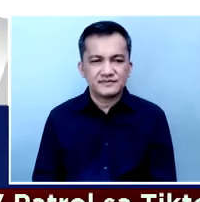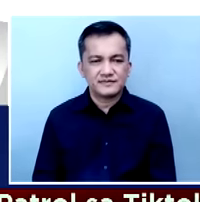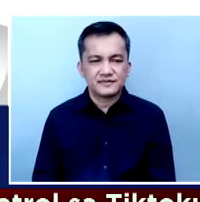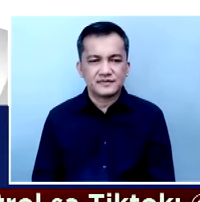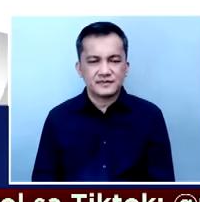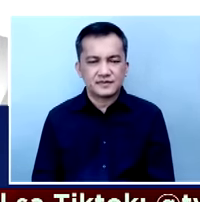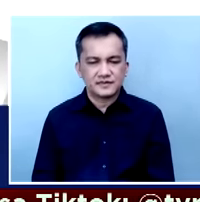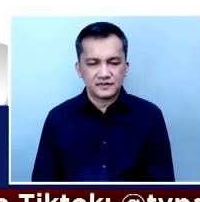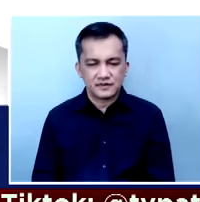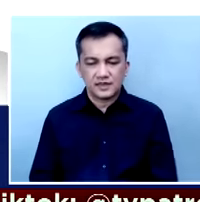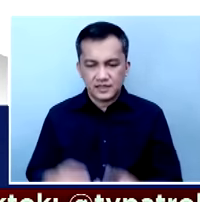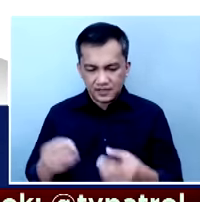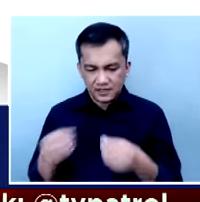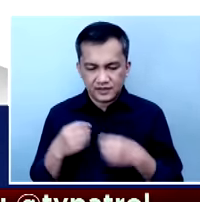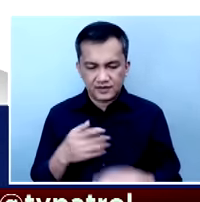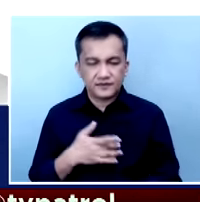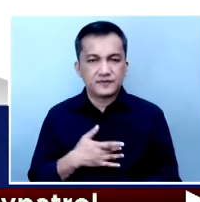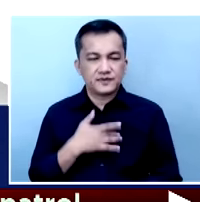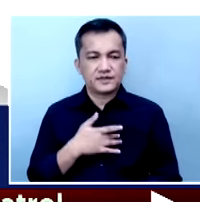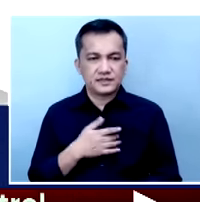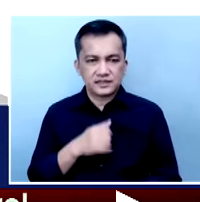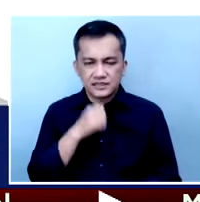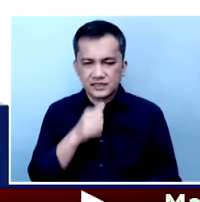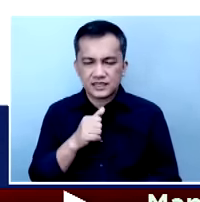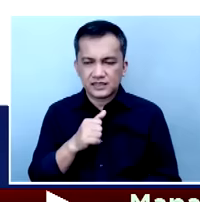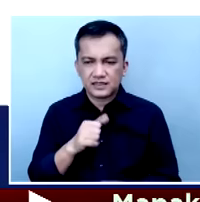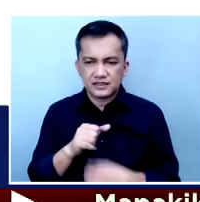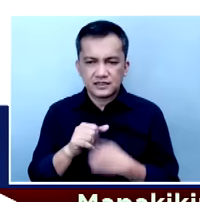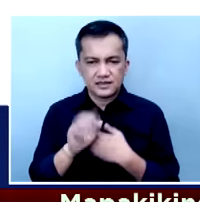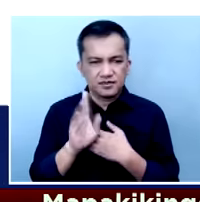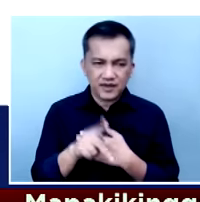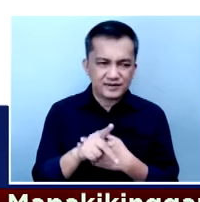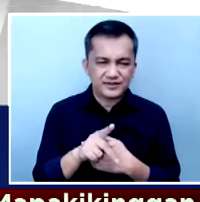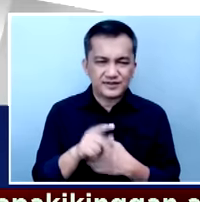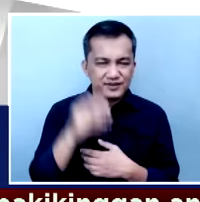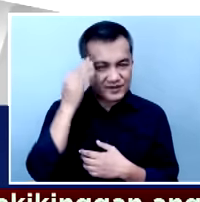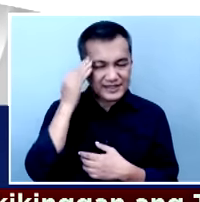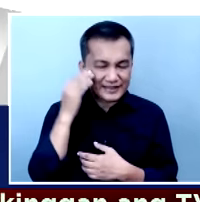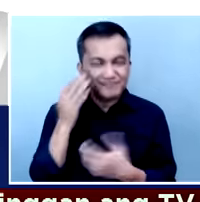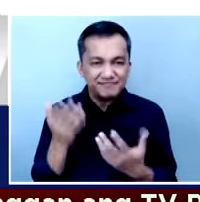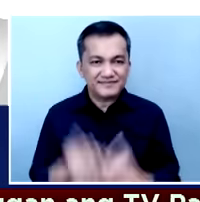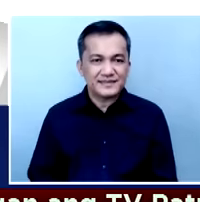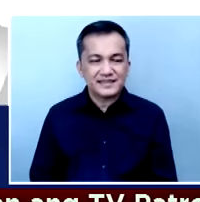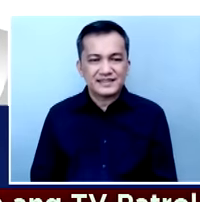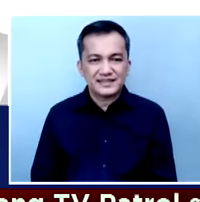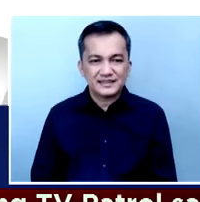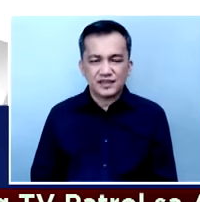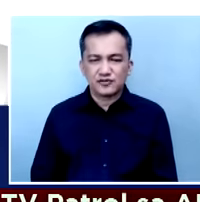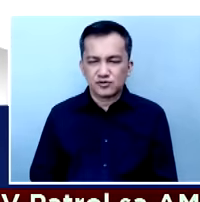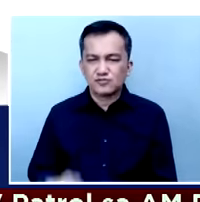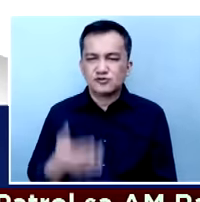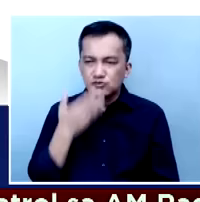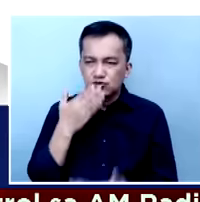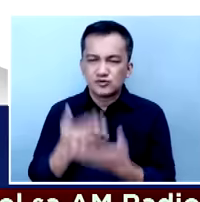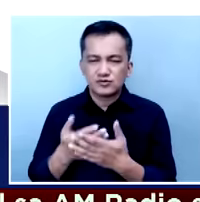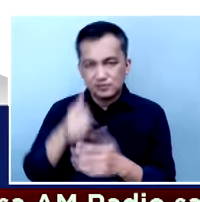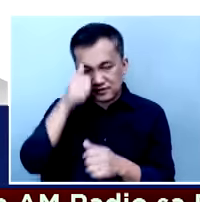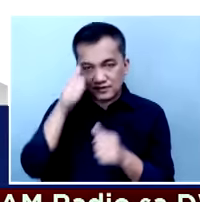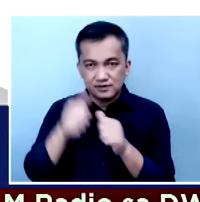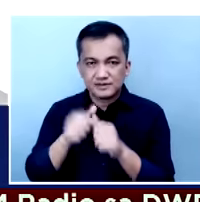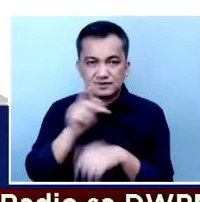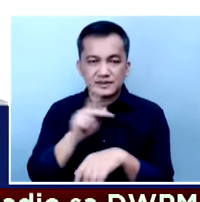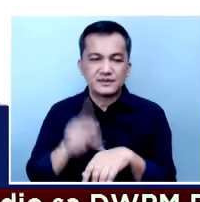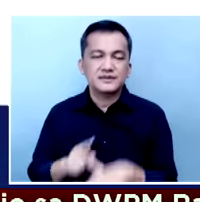It actually gave me a feeling that I would not like to go back to Korea. So I have those good memories with the Philippines.